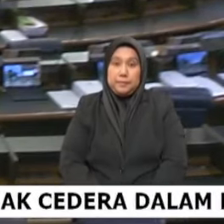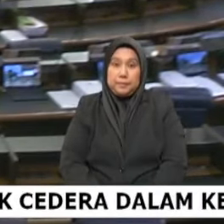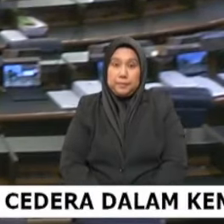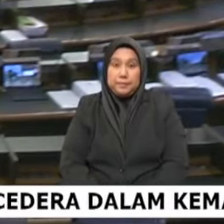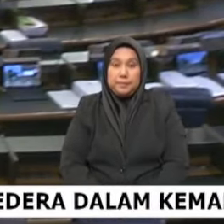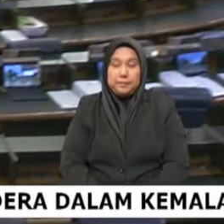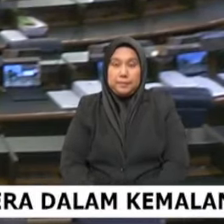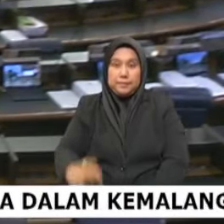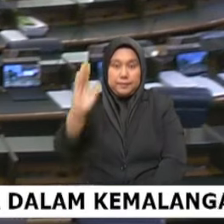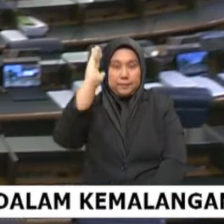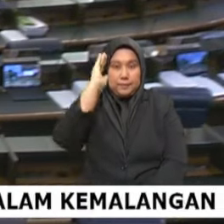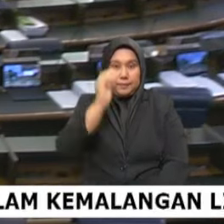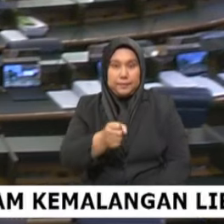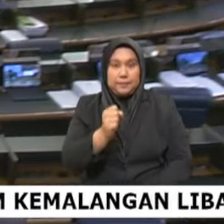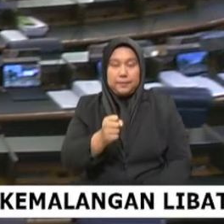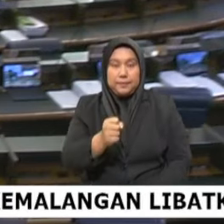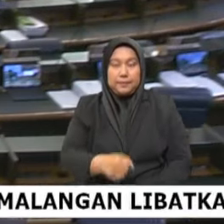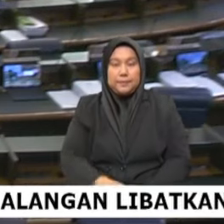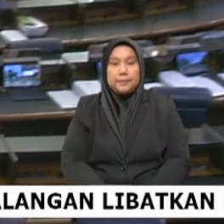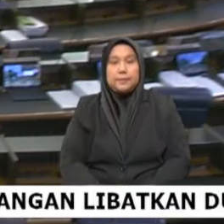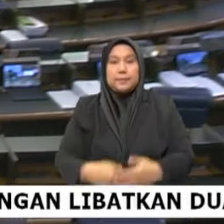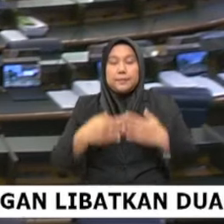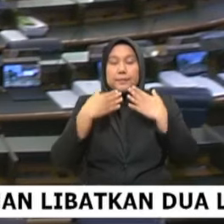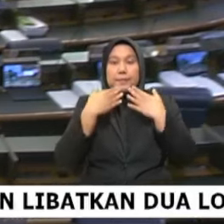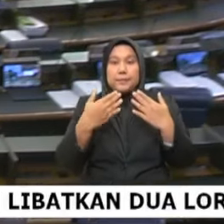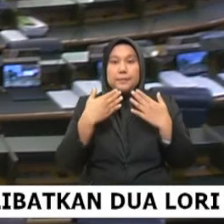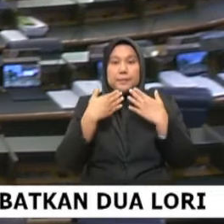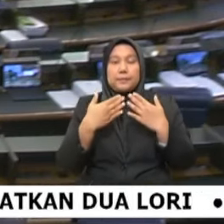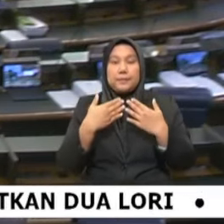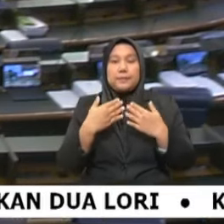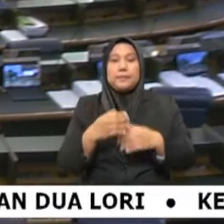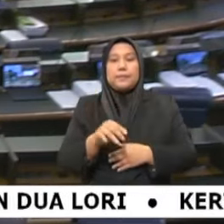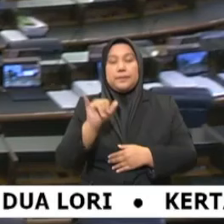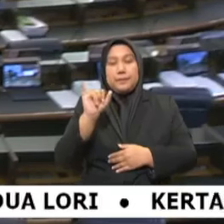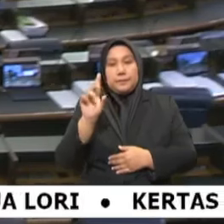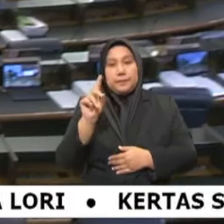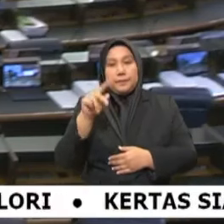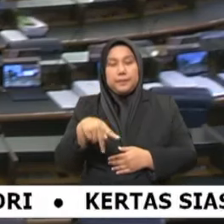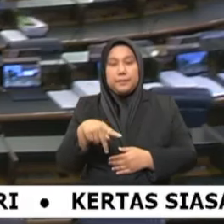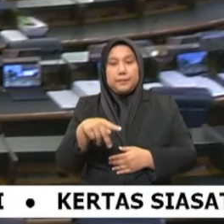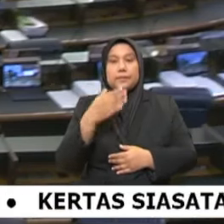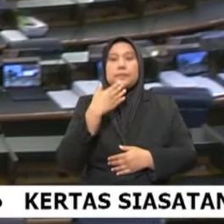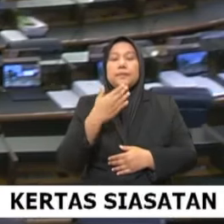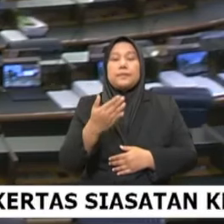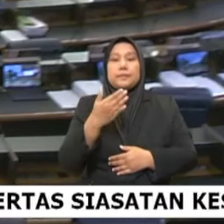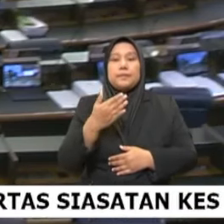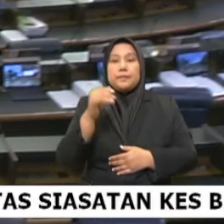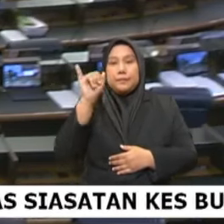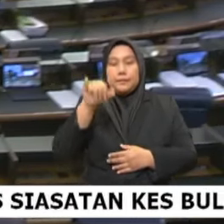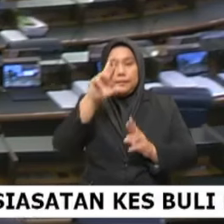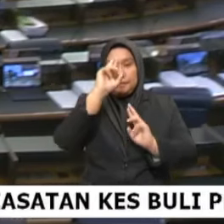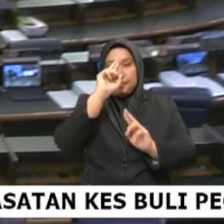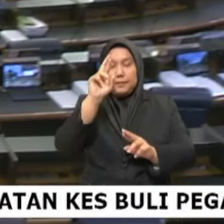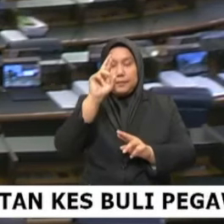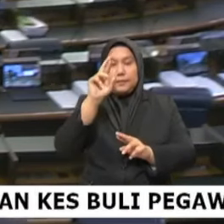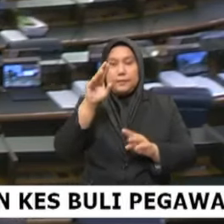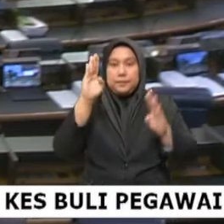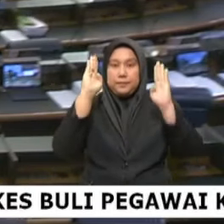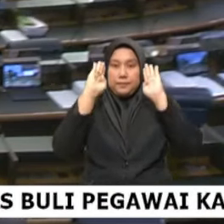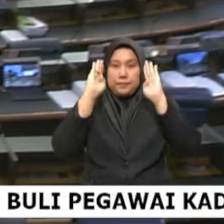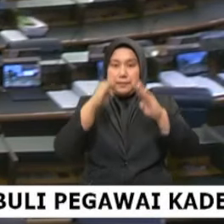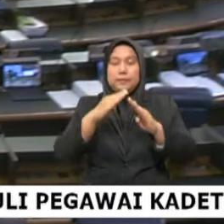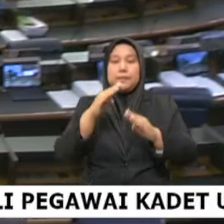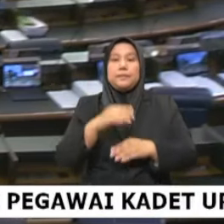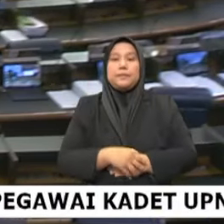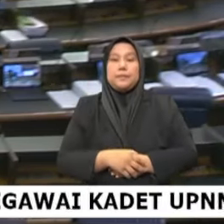Assalamualaikum warahmatullahi wabarakatuh. Terima kasih Puan Yang Pertua. Terima kasih kepada Yang Berhormat Bentong. Sebelum itu, sekali